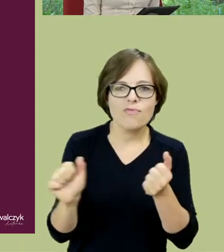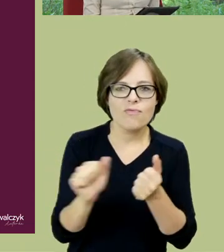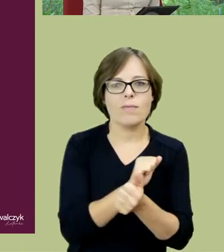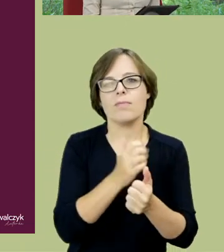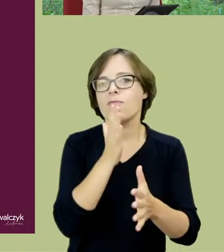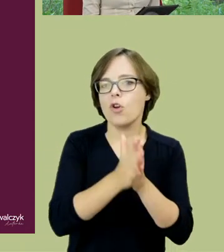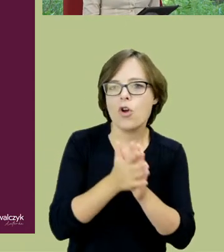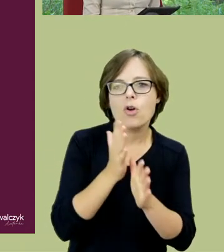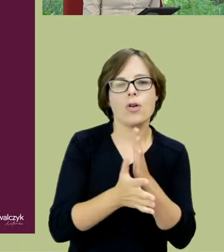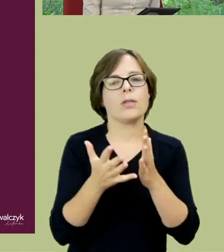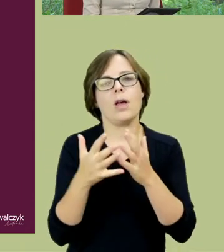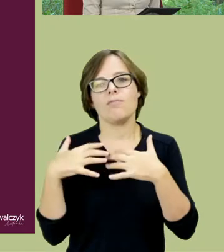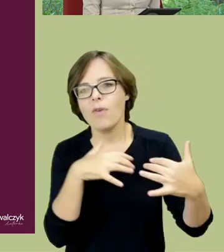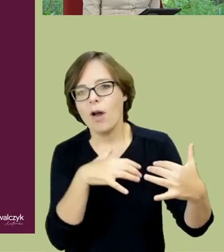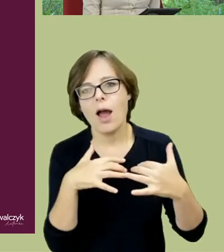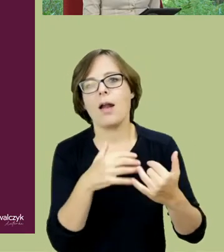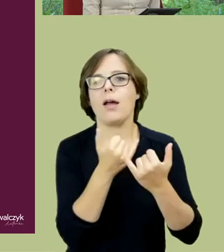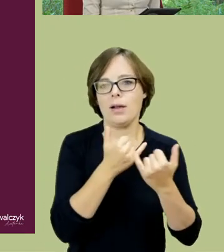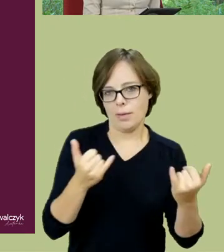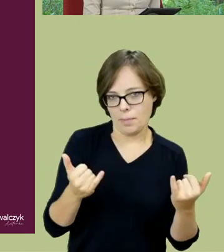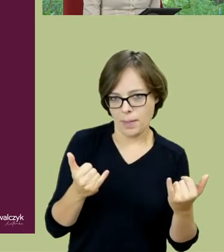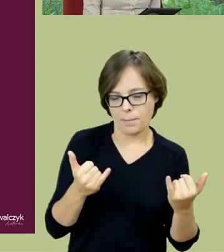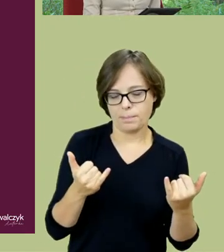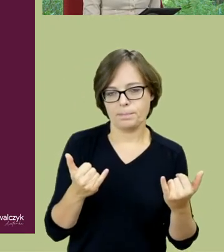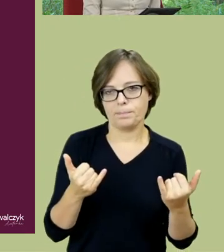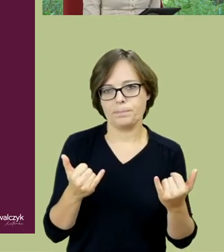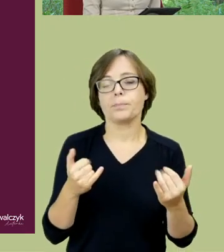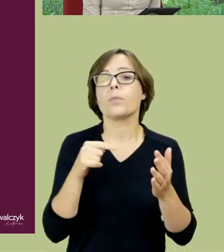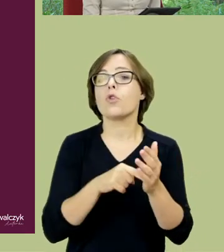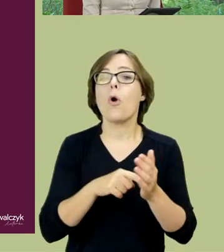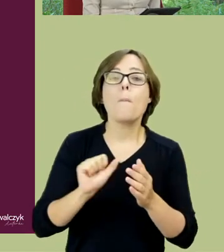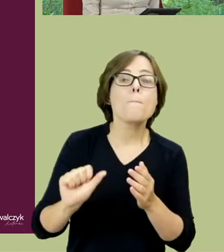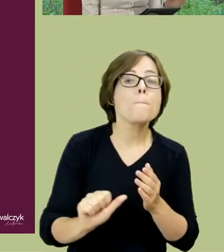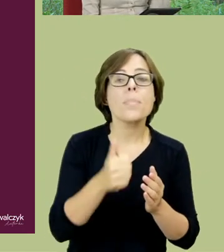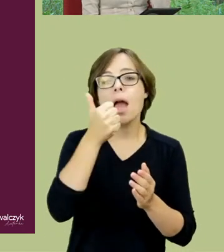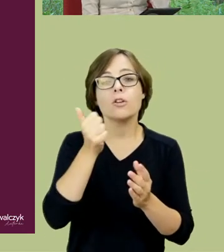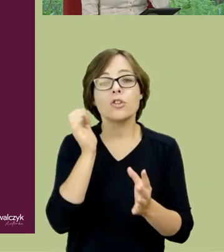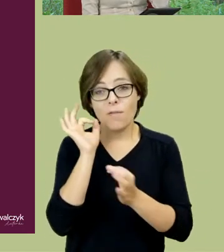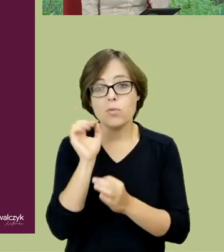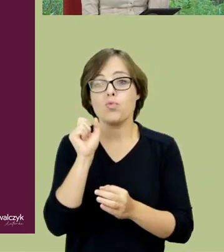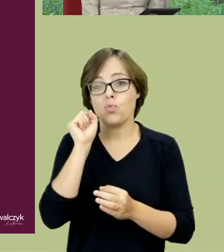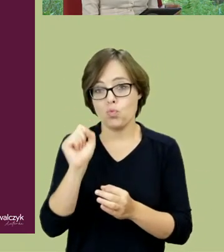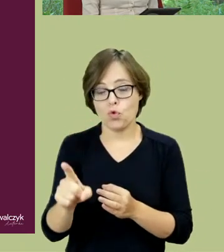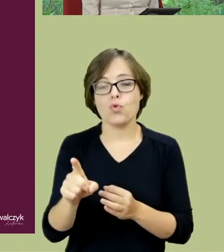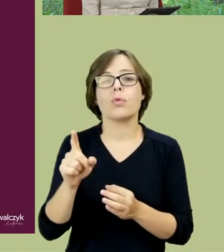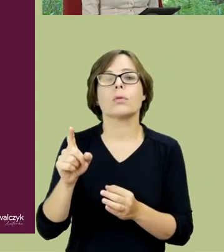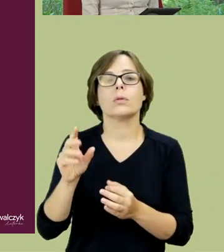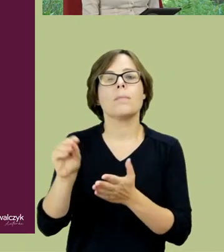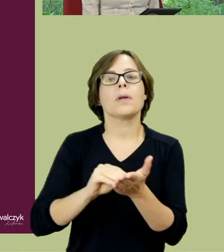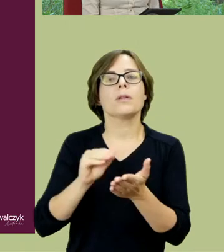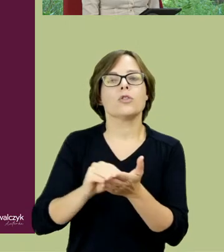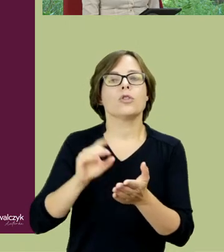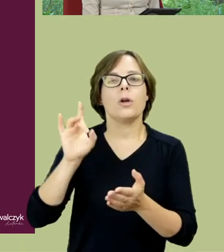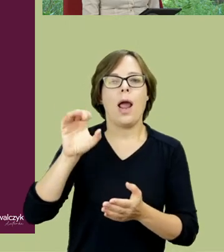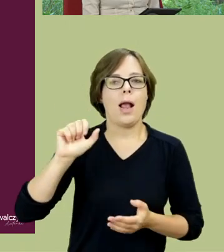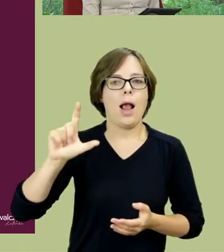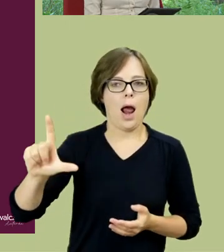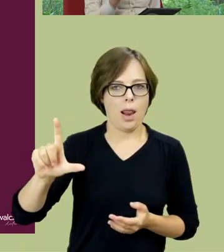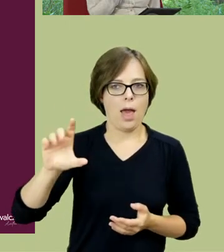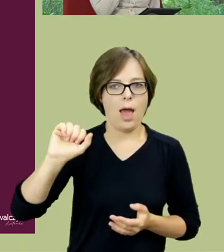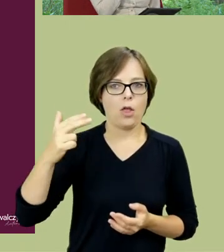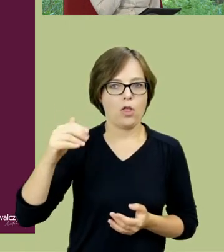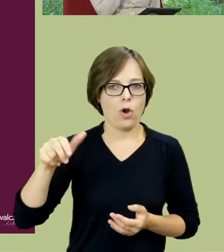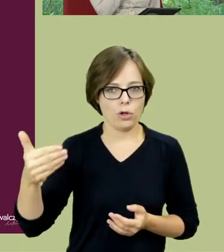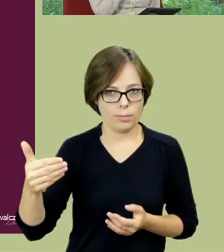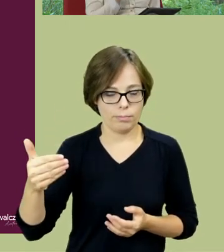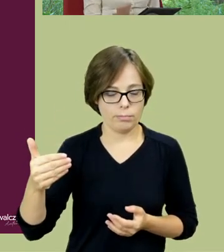czy walką wręcz, to znajdujemy je już u Galla. I on pisze o kobietach, które